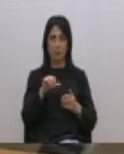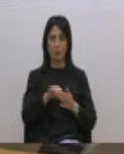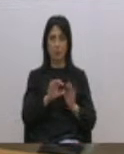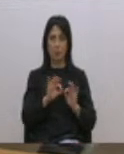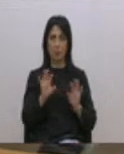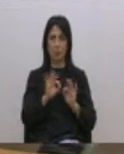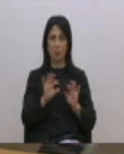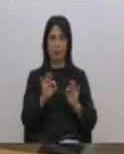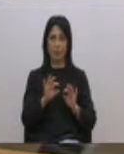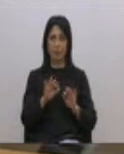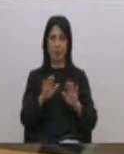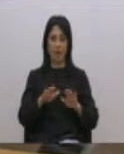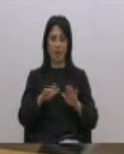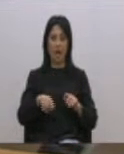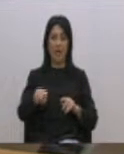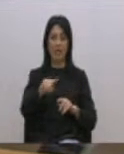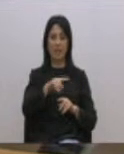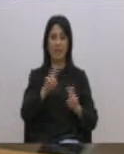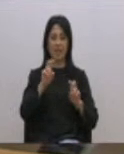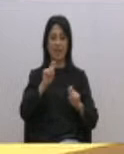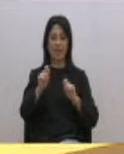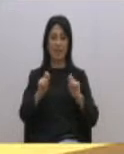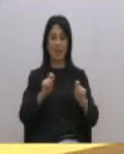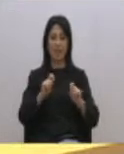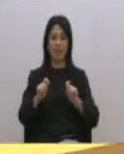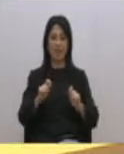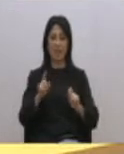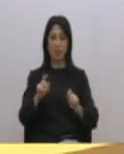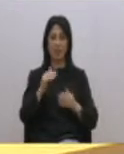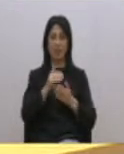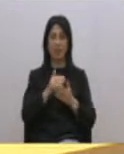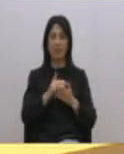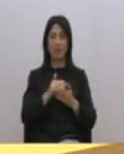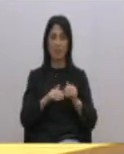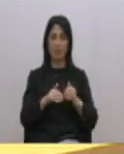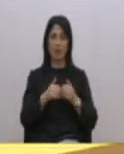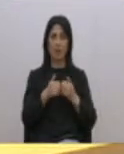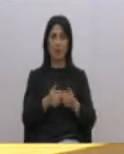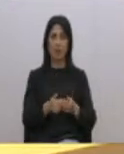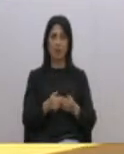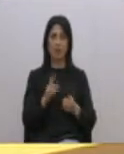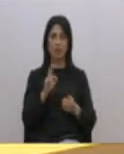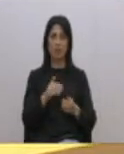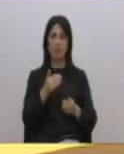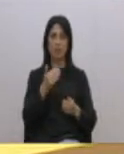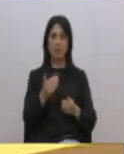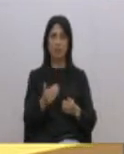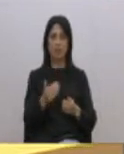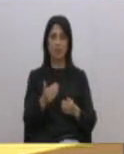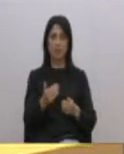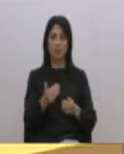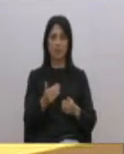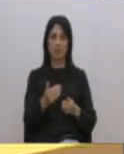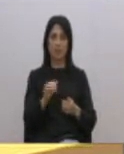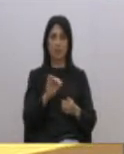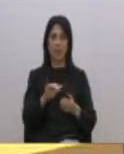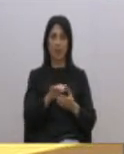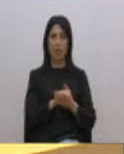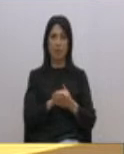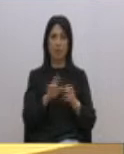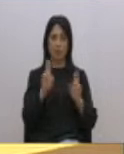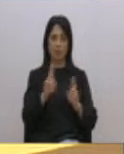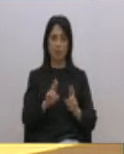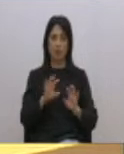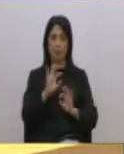წარმოგიდგენთ ადგილწარმოშობის დასახელების და გეოგრაფიული აღნიშნების სისტემის განვითარების და მის ევროკავშირის